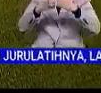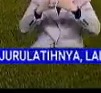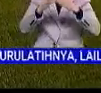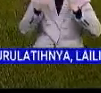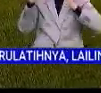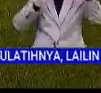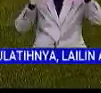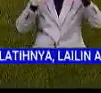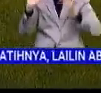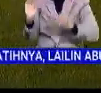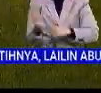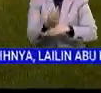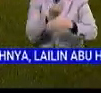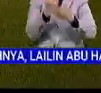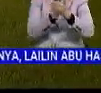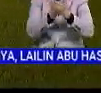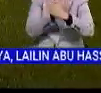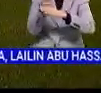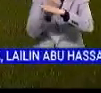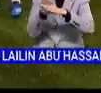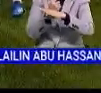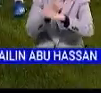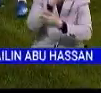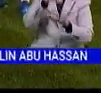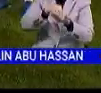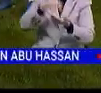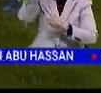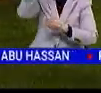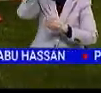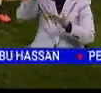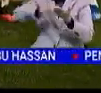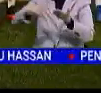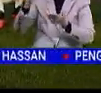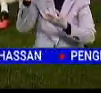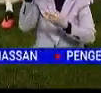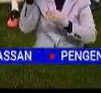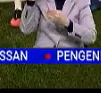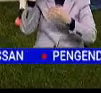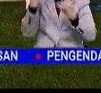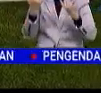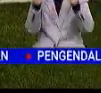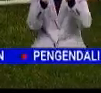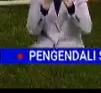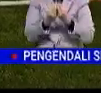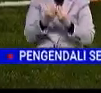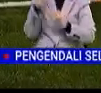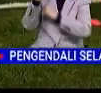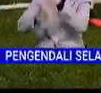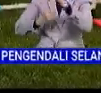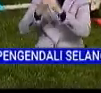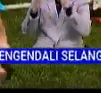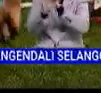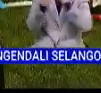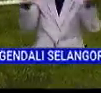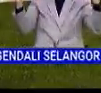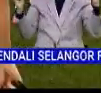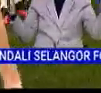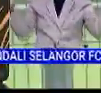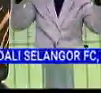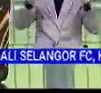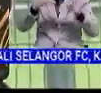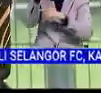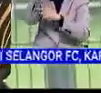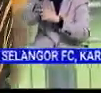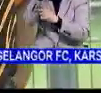hanya baru sekali menjalani latihan pusat di Johor Bahru selama seminggu bulan lalu selepas kira-kira setahun tidak dapat berkumpul